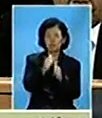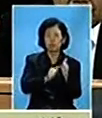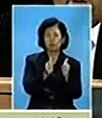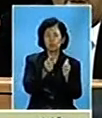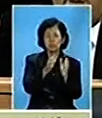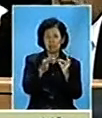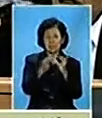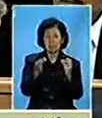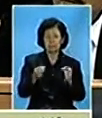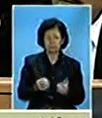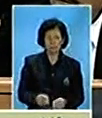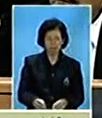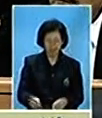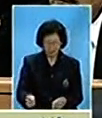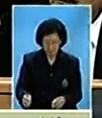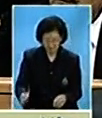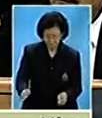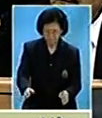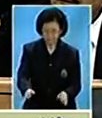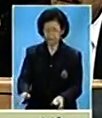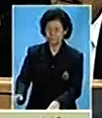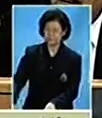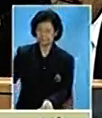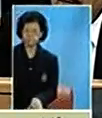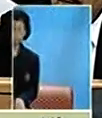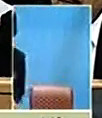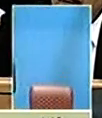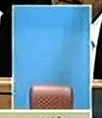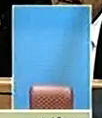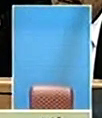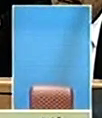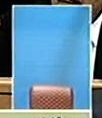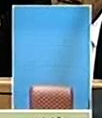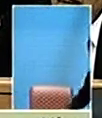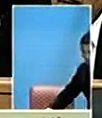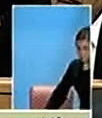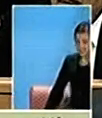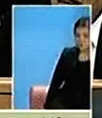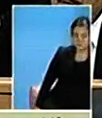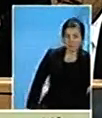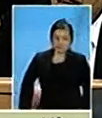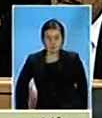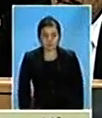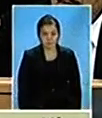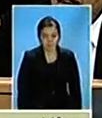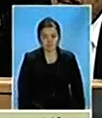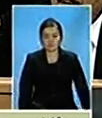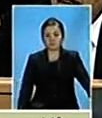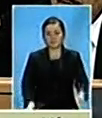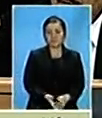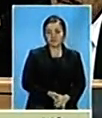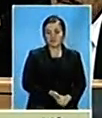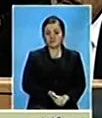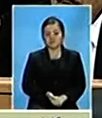ที่จะทำให้การบังคับใช้พรบฉบับใหม่ซึ่งเรากำลังพิจารณาอยู่ในวันนี้เนี่ยได้ผลนะครับเพราะฉะนั้นผมก็จึง